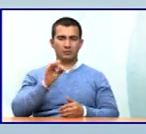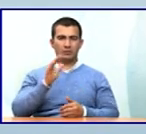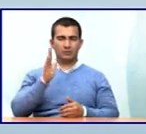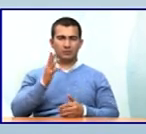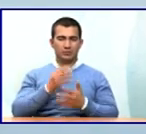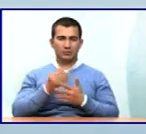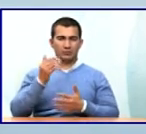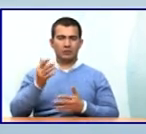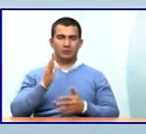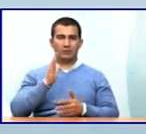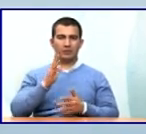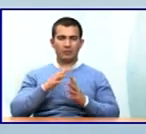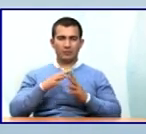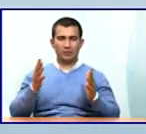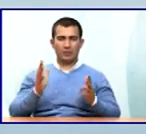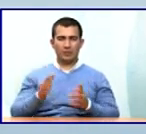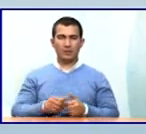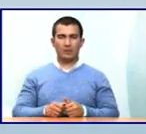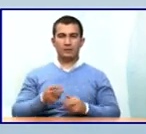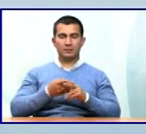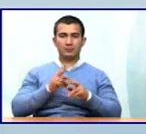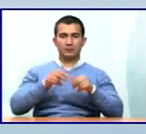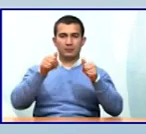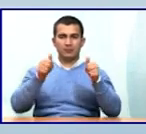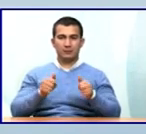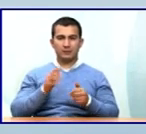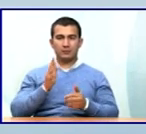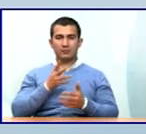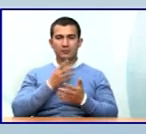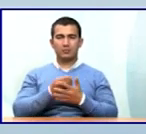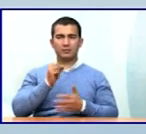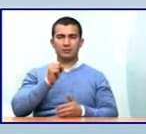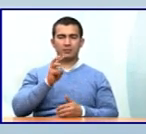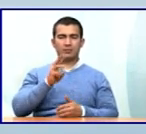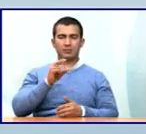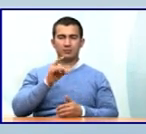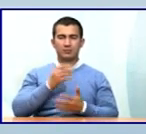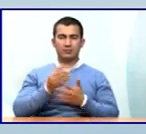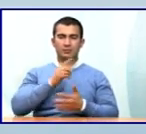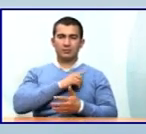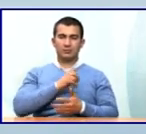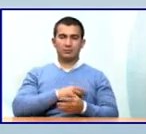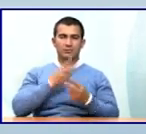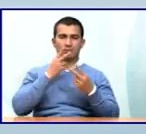vektori vektor kattalik. Mana shu formula amper kuchining ifodasi